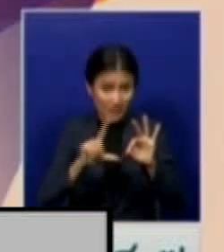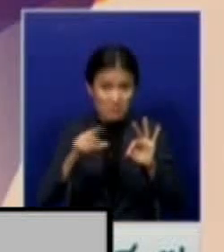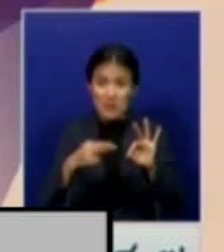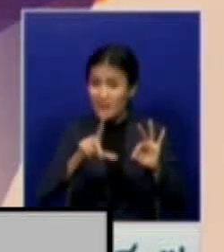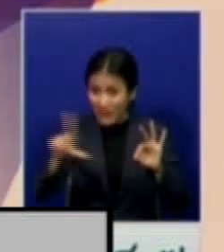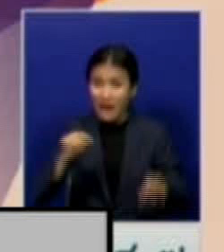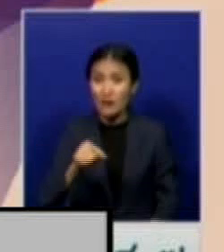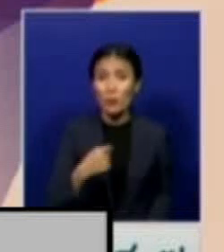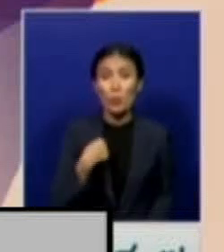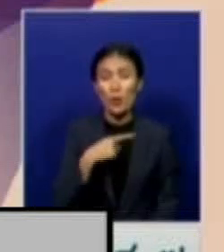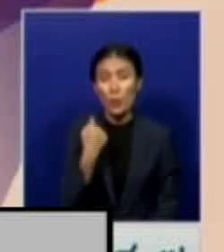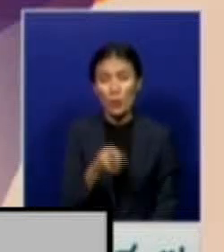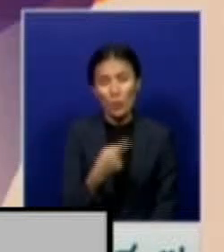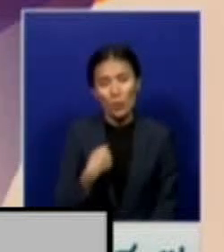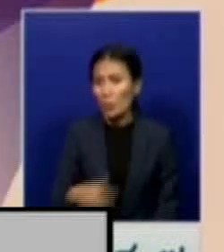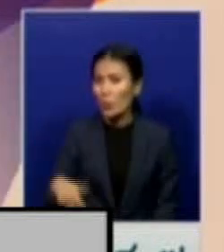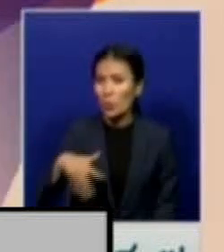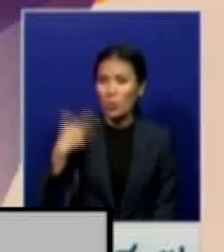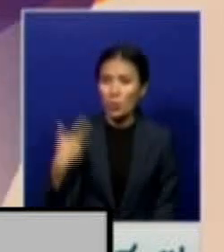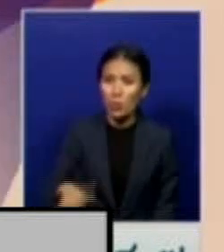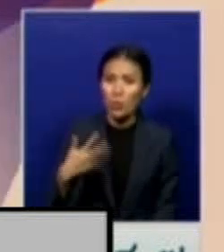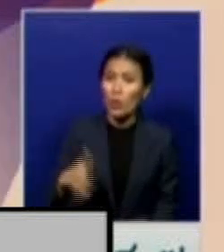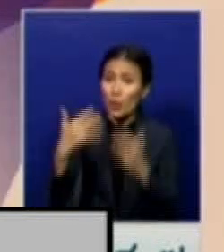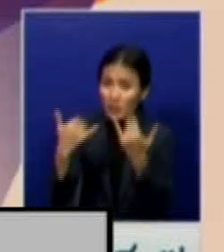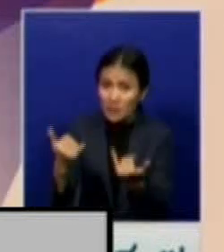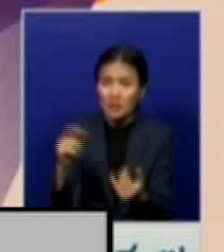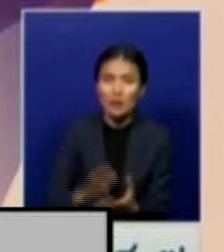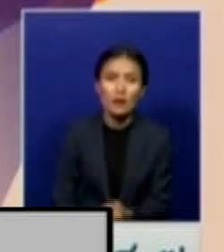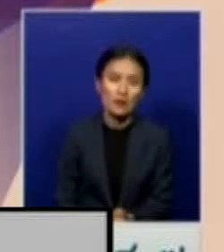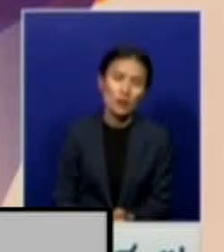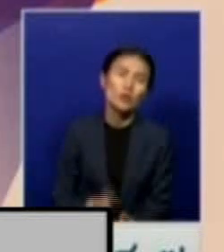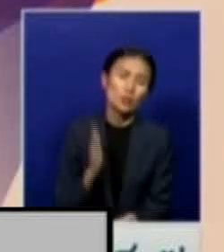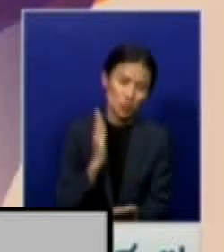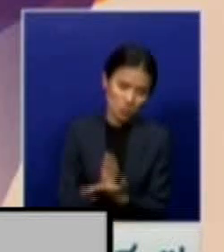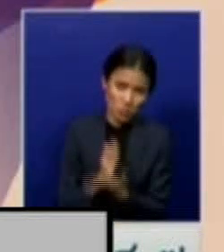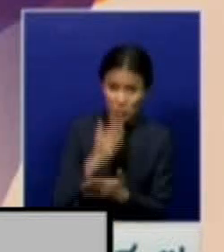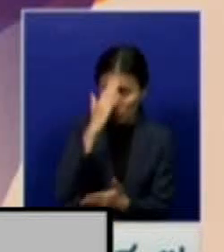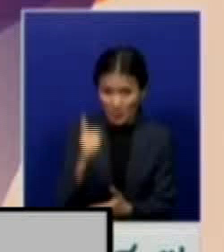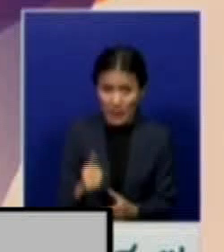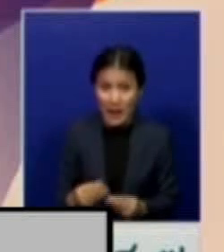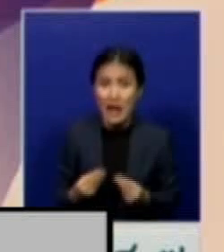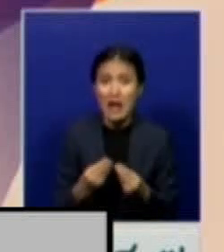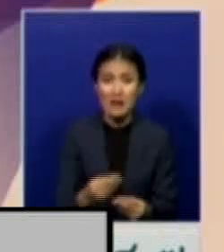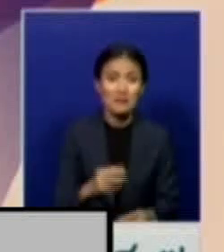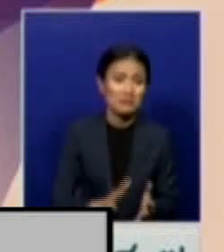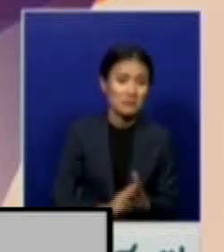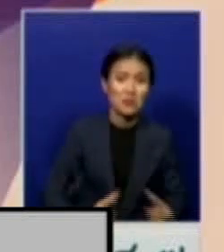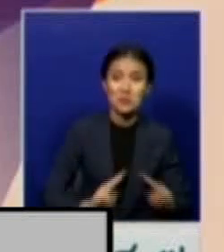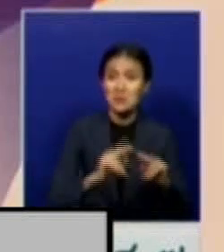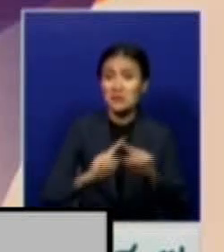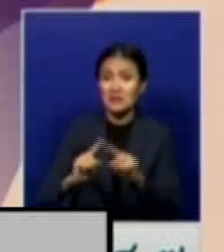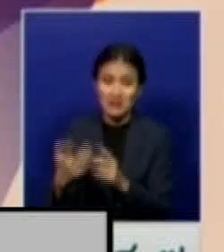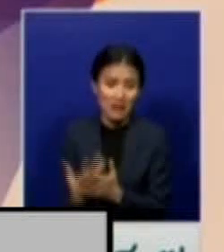ลยพอกันทีครับกับการให้หน่วยรับงบประมาณต่างๆเขียนโครงการสัพเพเหระแล้วเติมคำ